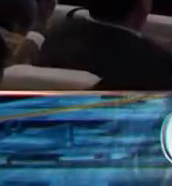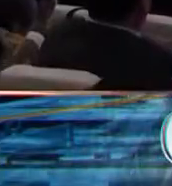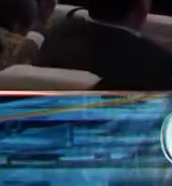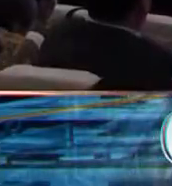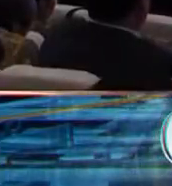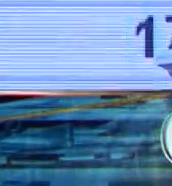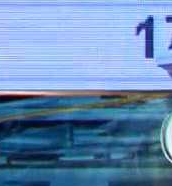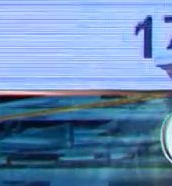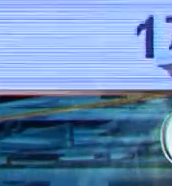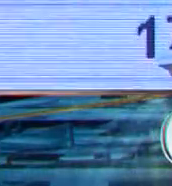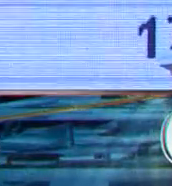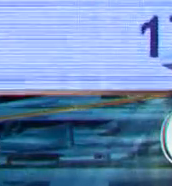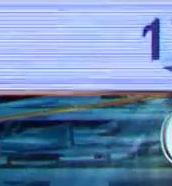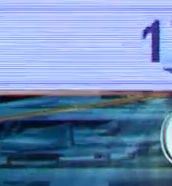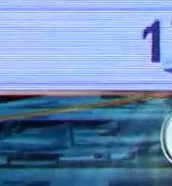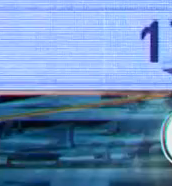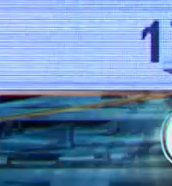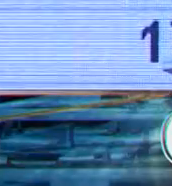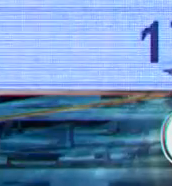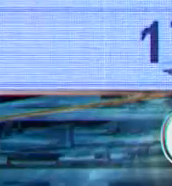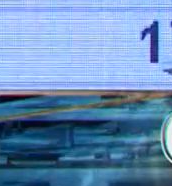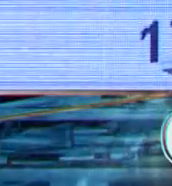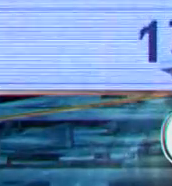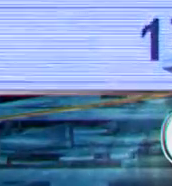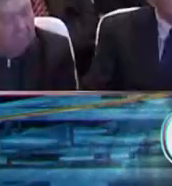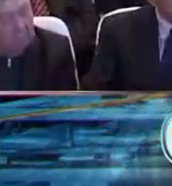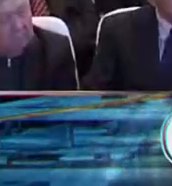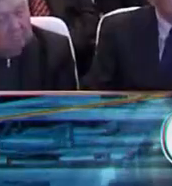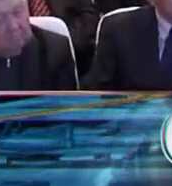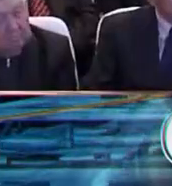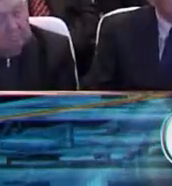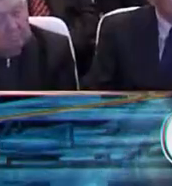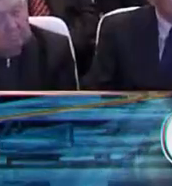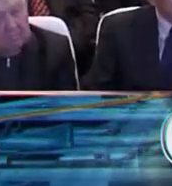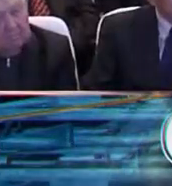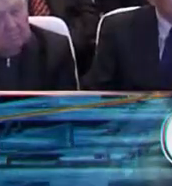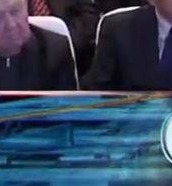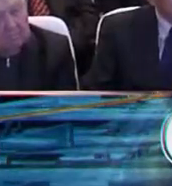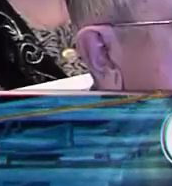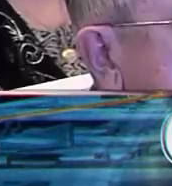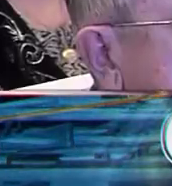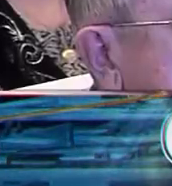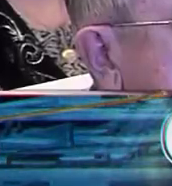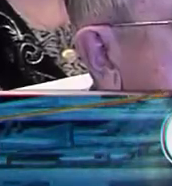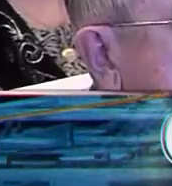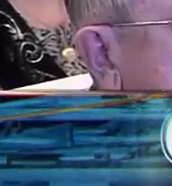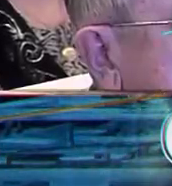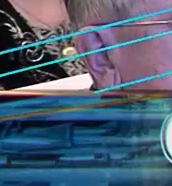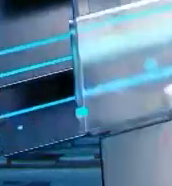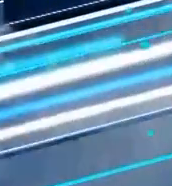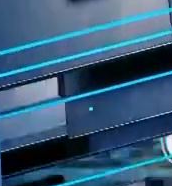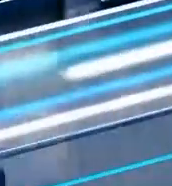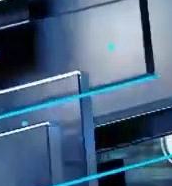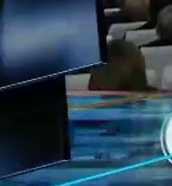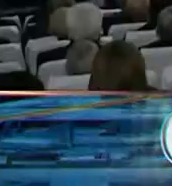Что год грядущий нам готовит? Аким Талдыкурганов подвел итоги работы за 2019 год и поделился планами на текущий.